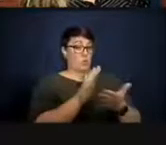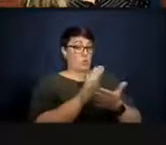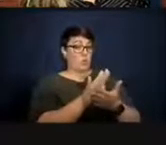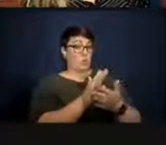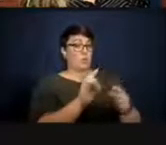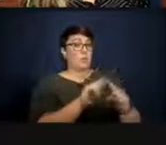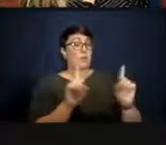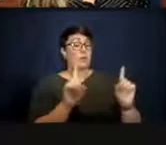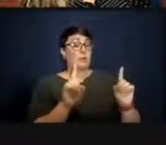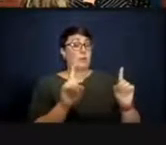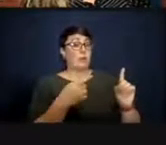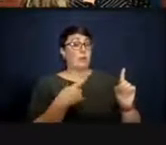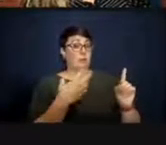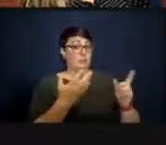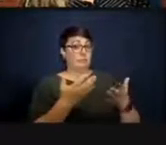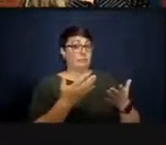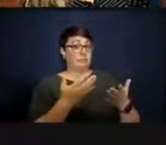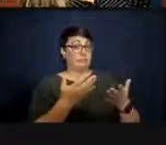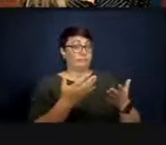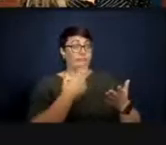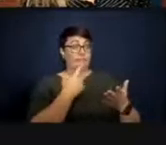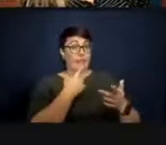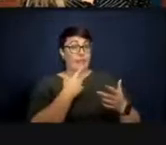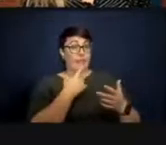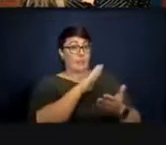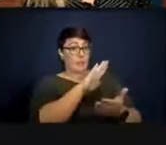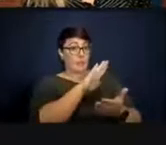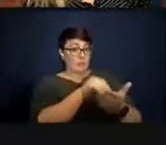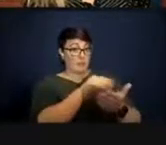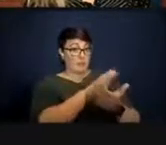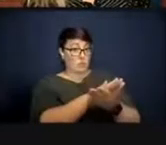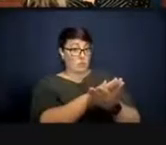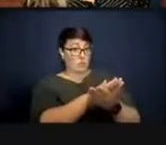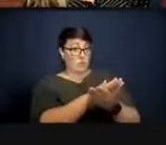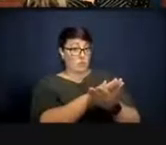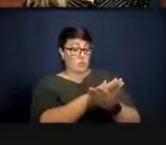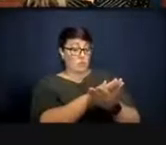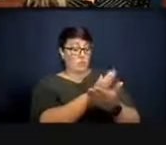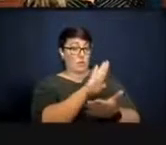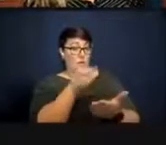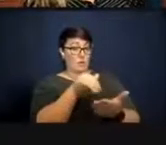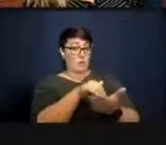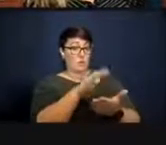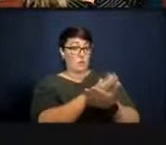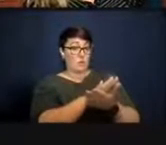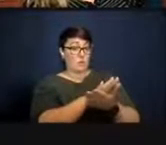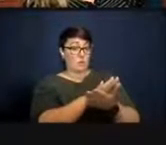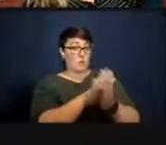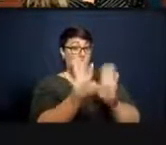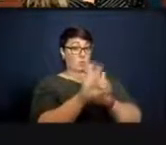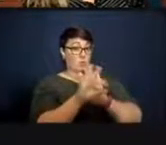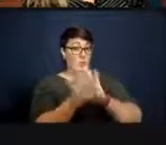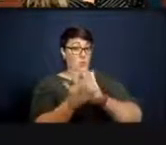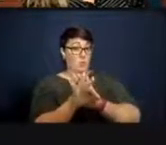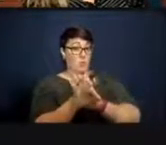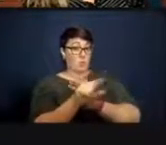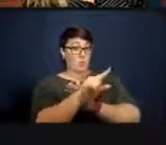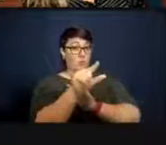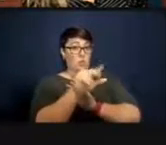hawana shule kwa sasa, hilo litakuwa tofauti. Lakini kile ambacho naweza kusema kwa sasa ni kwamba